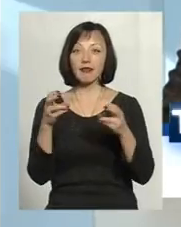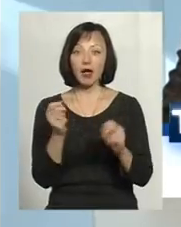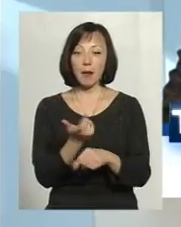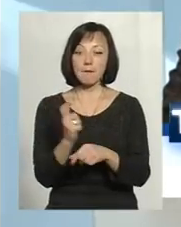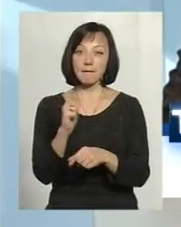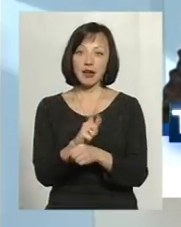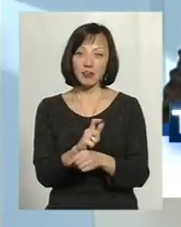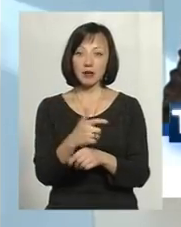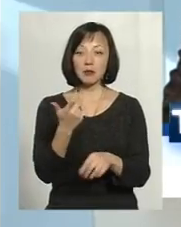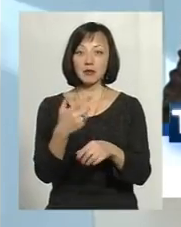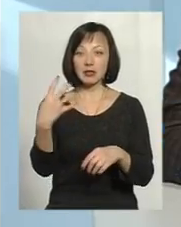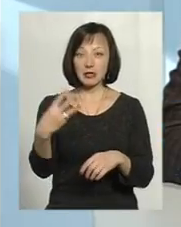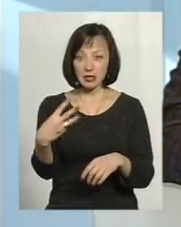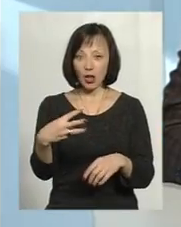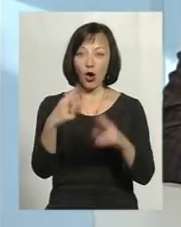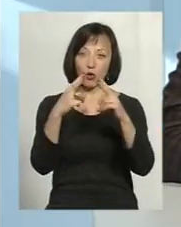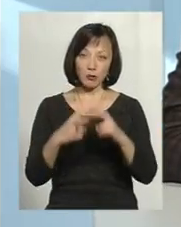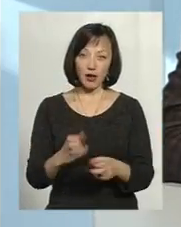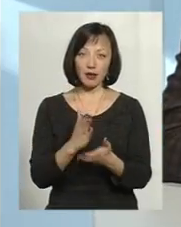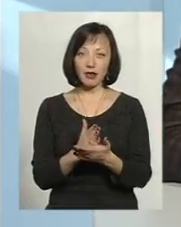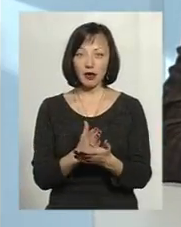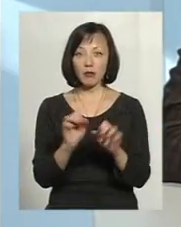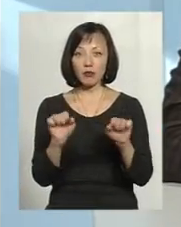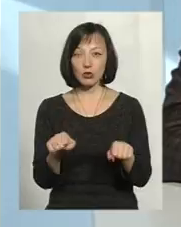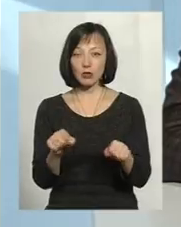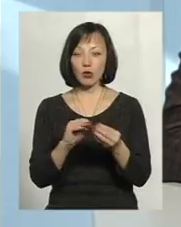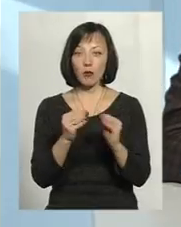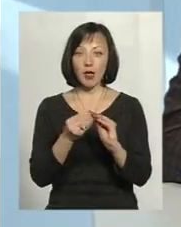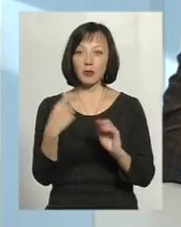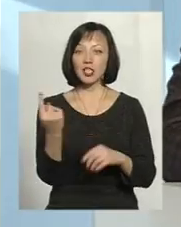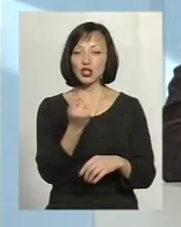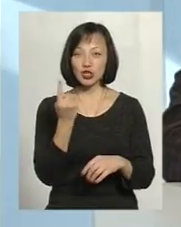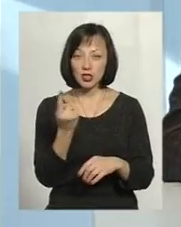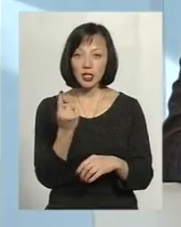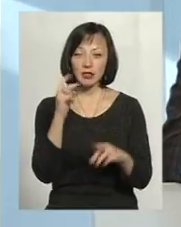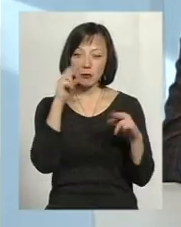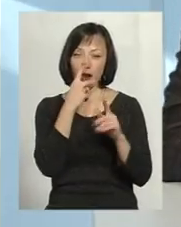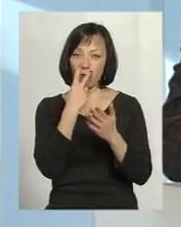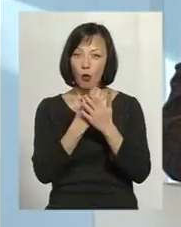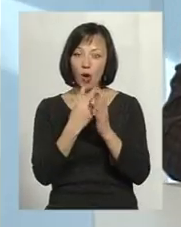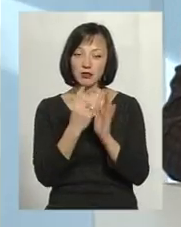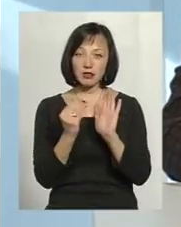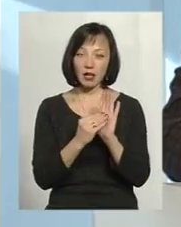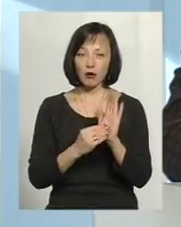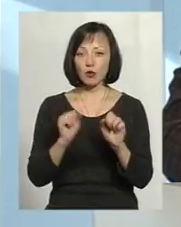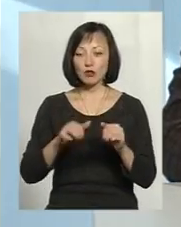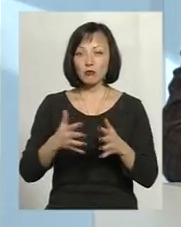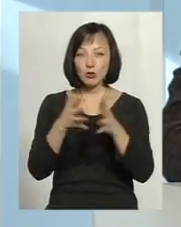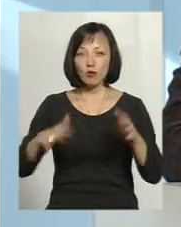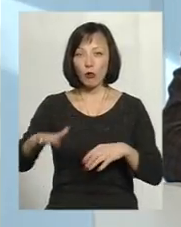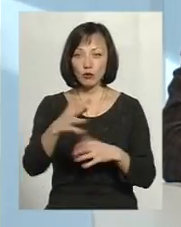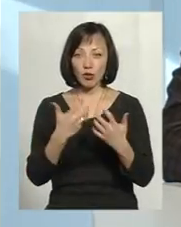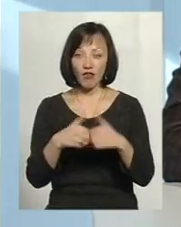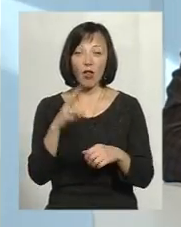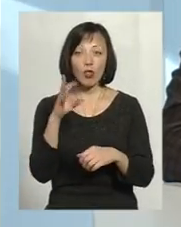перевищення більше 30, ми розбираємося, тому що є десь, може, там проблеми з лічильником, десь неправильні показники, десь, можливо, більшу площу порахували.